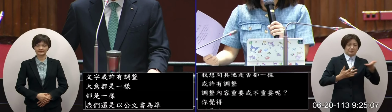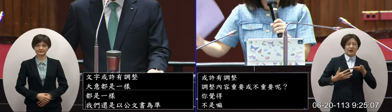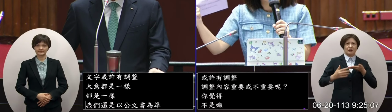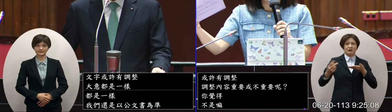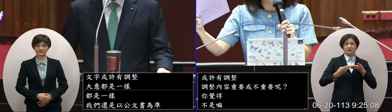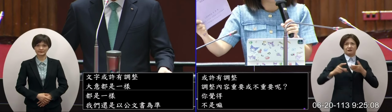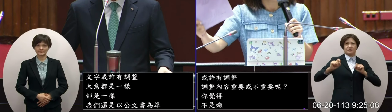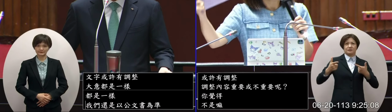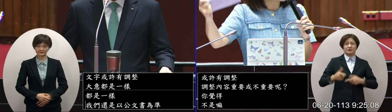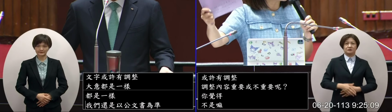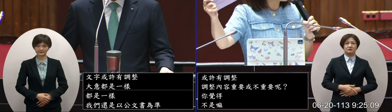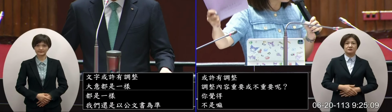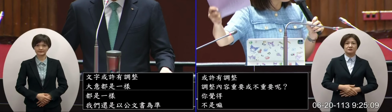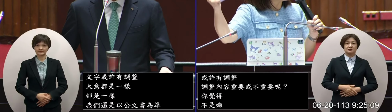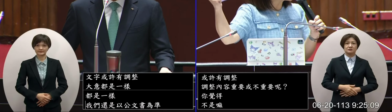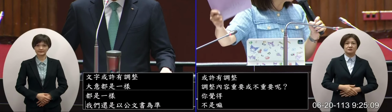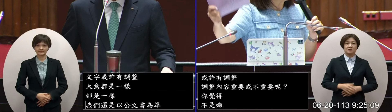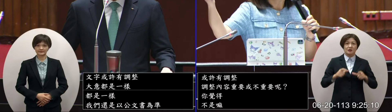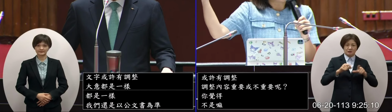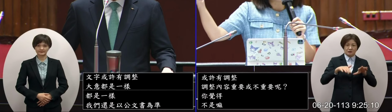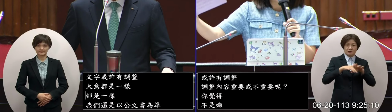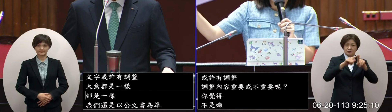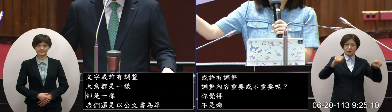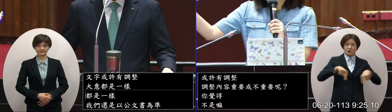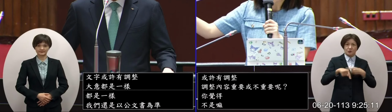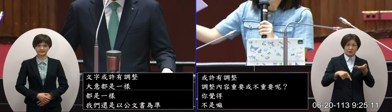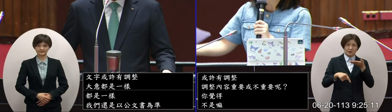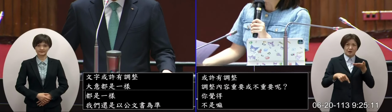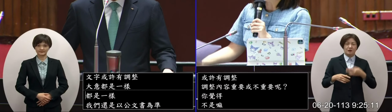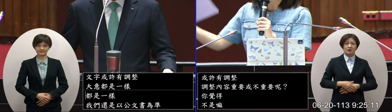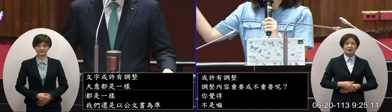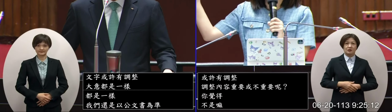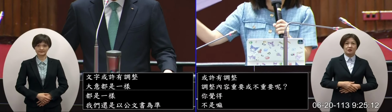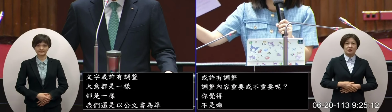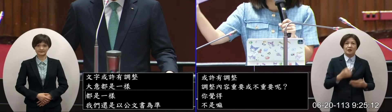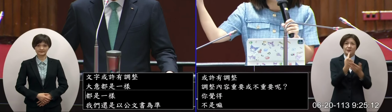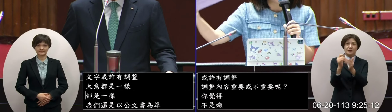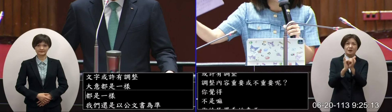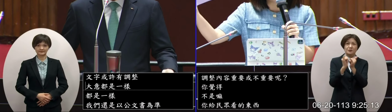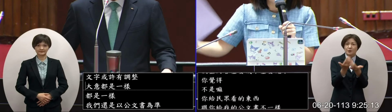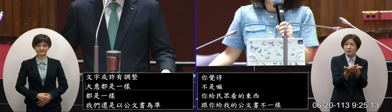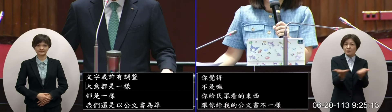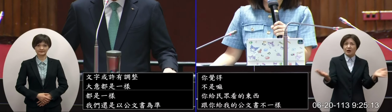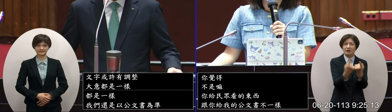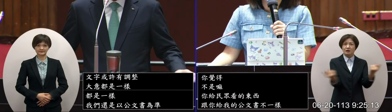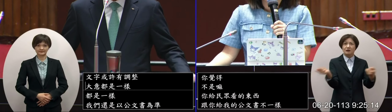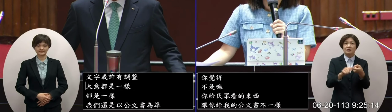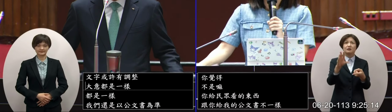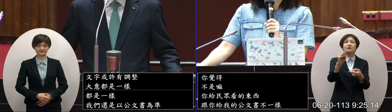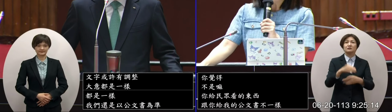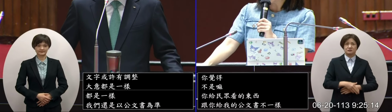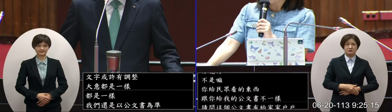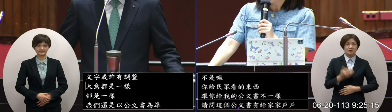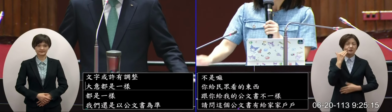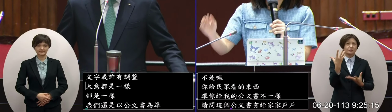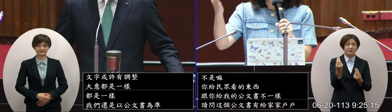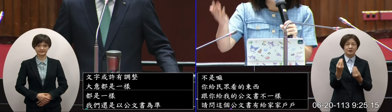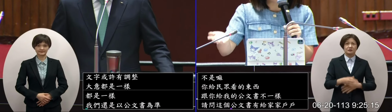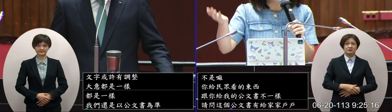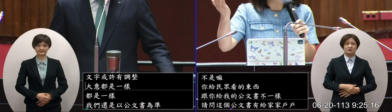不一样啊，请问这个公文书有给家家户户，有给所有的民众参考吗？如果没